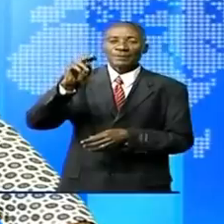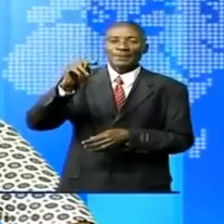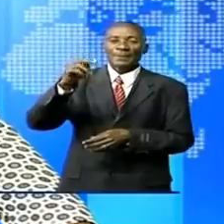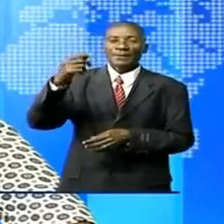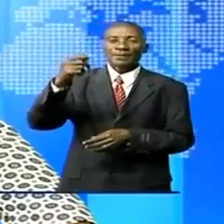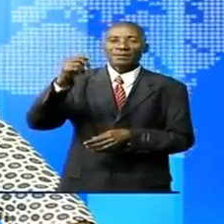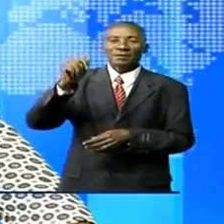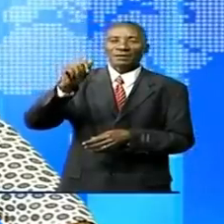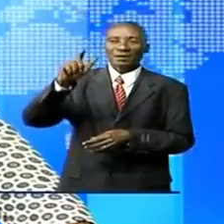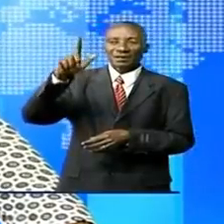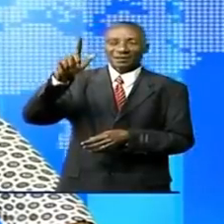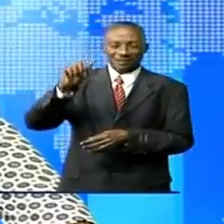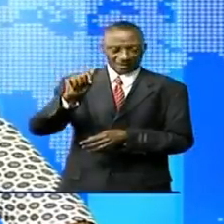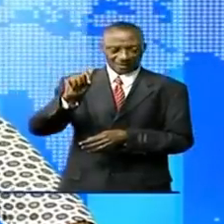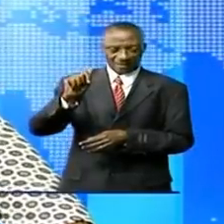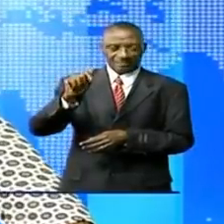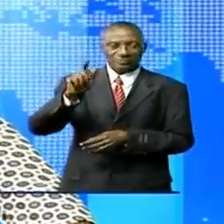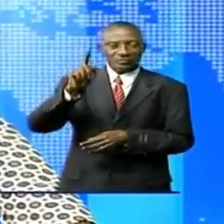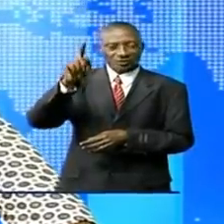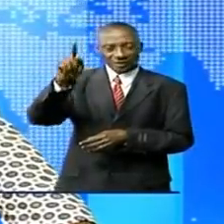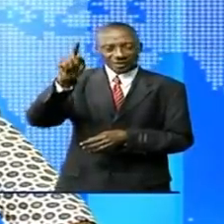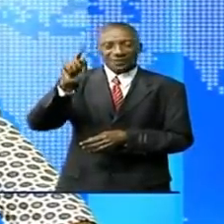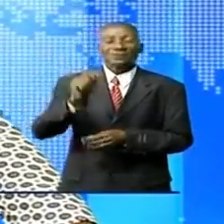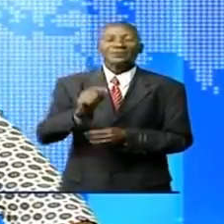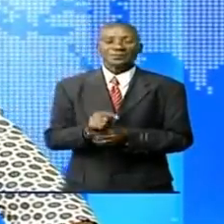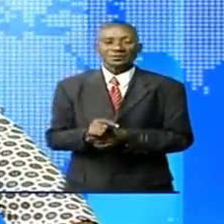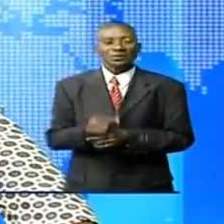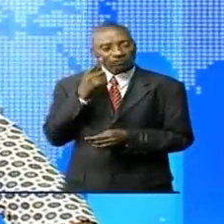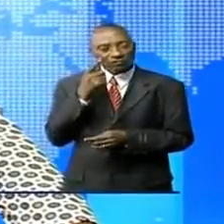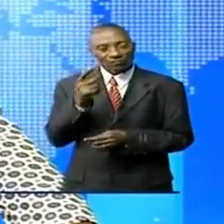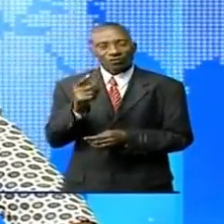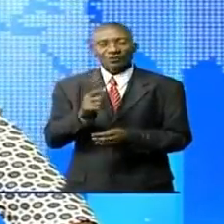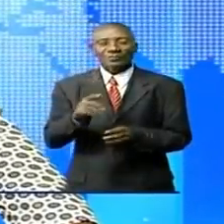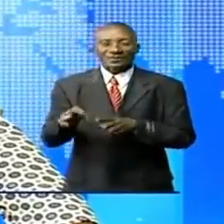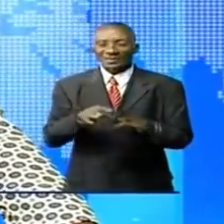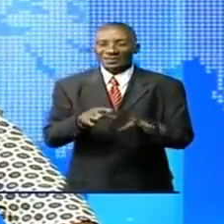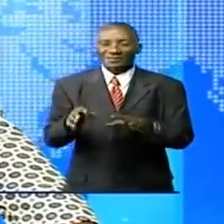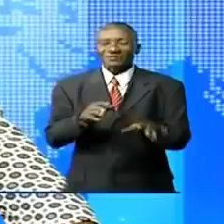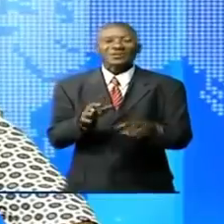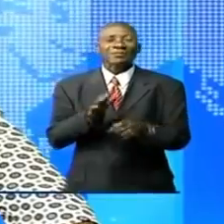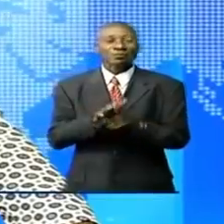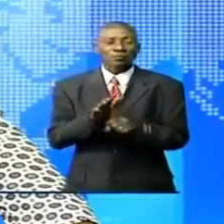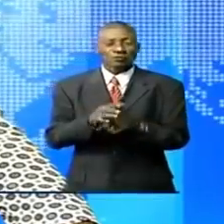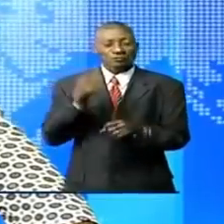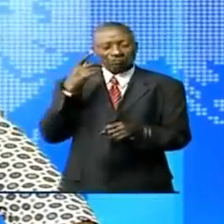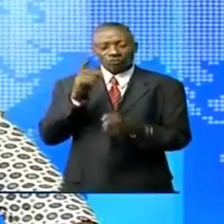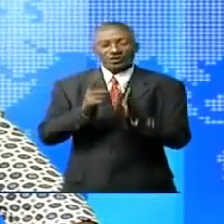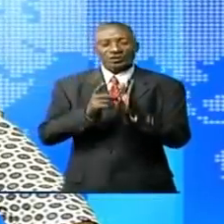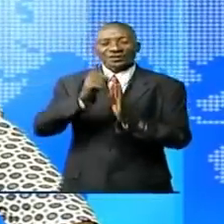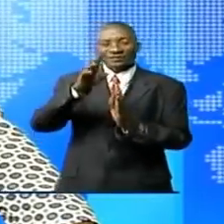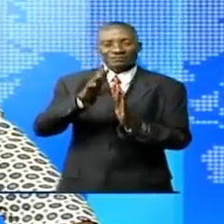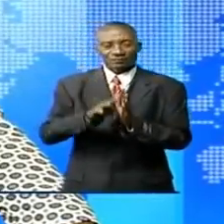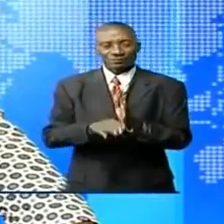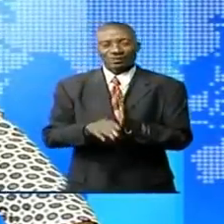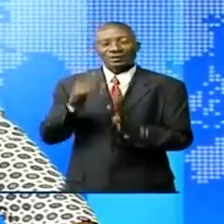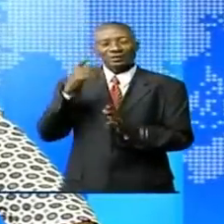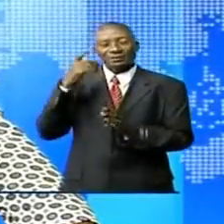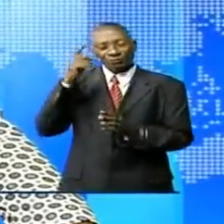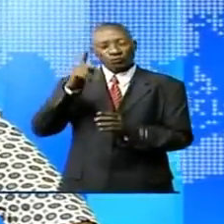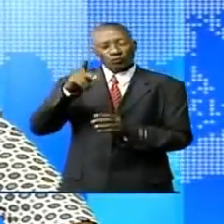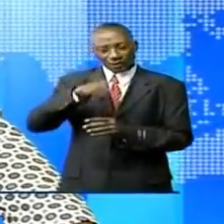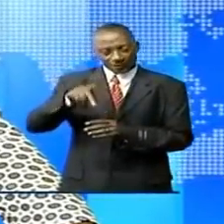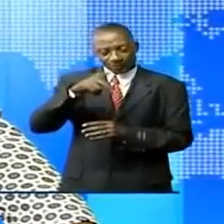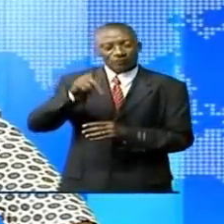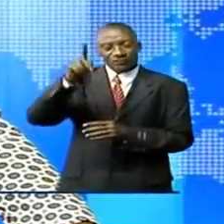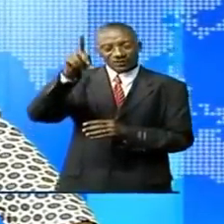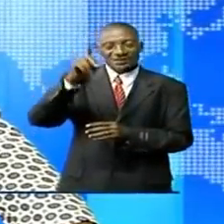Bumba, s'accorde à soutenir un digne fils de ce coin à la tête de cette province. C'est le nom de Crispin Gondo Malengo qui est cité